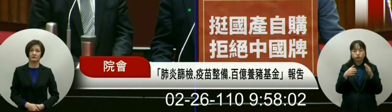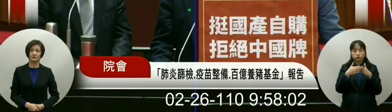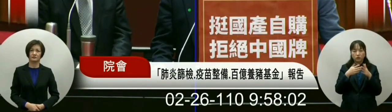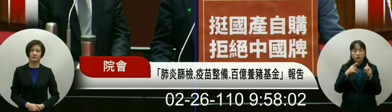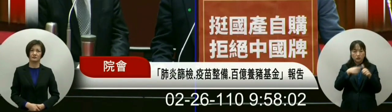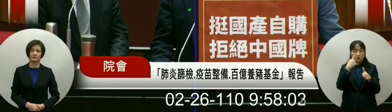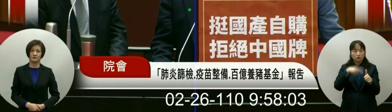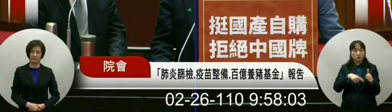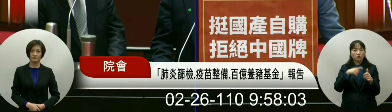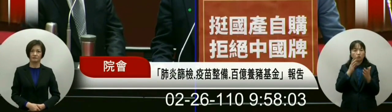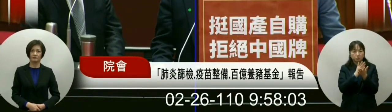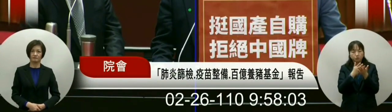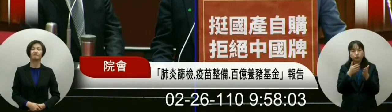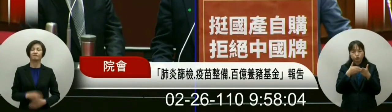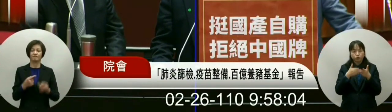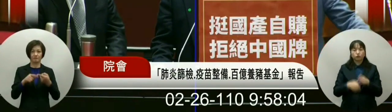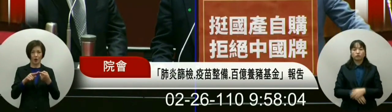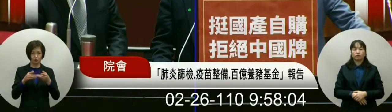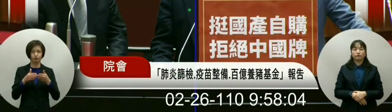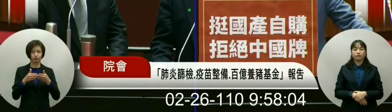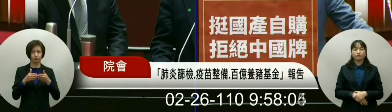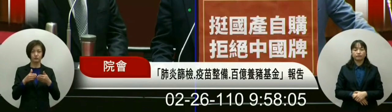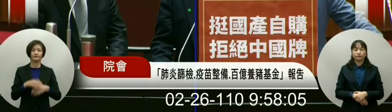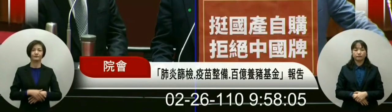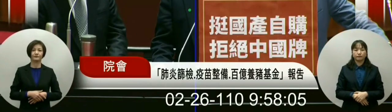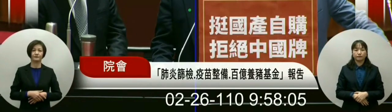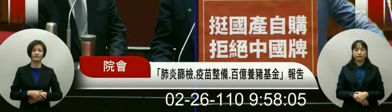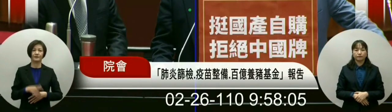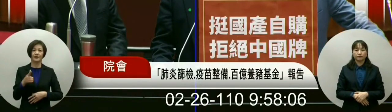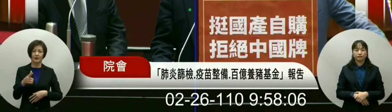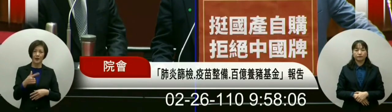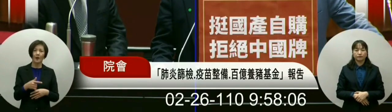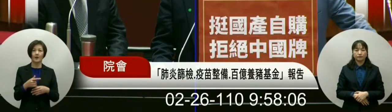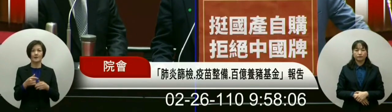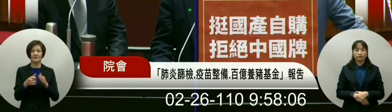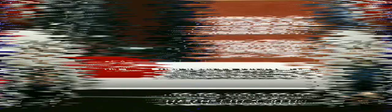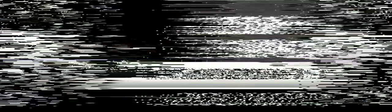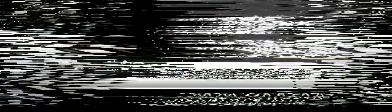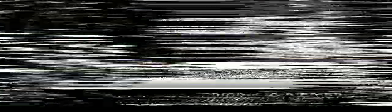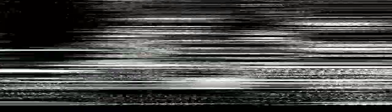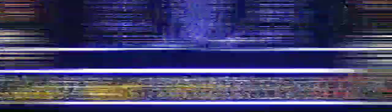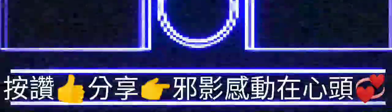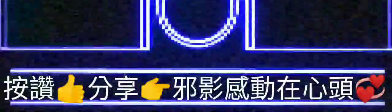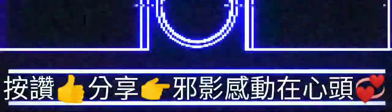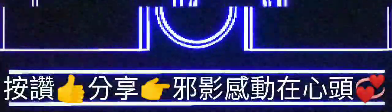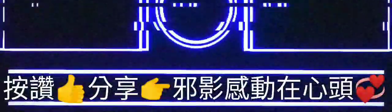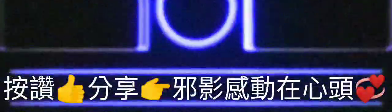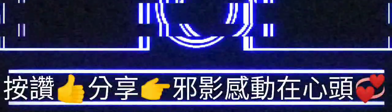评估，好唔好？ 应该就这个来进行演习，拢有安尼进行。